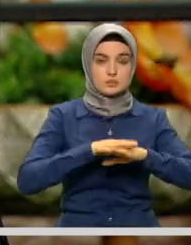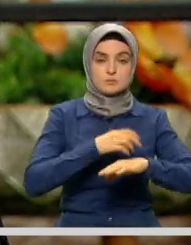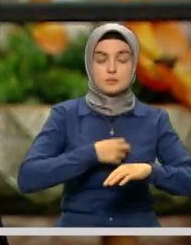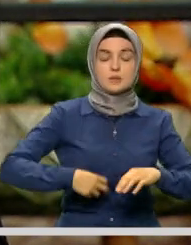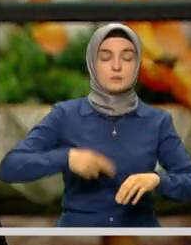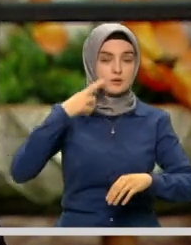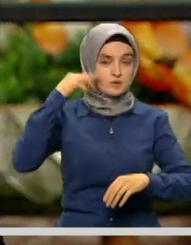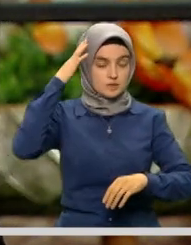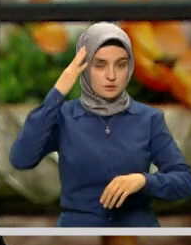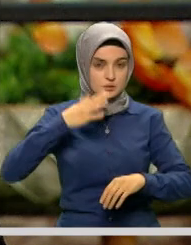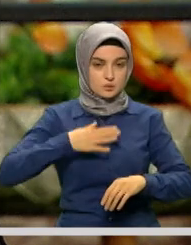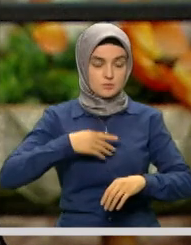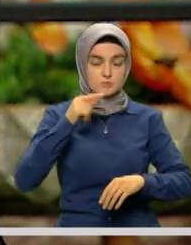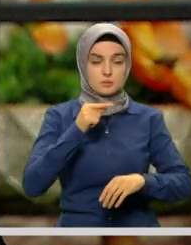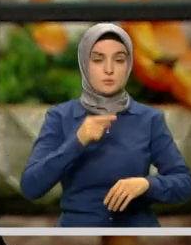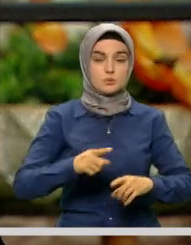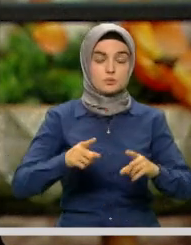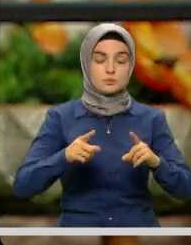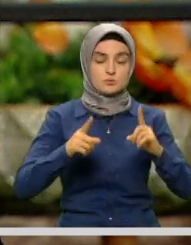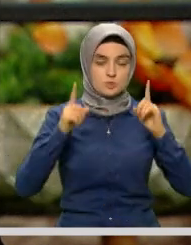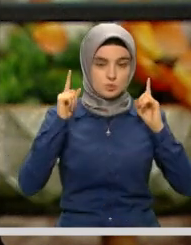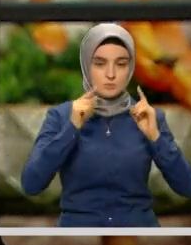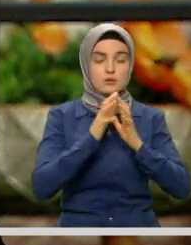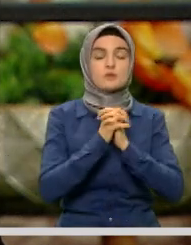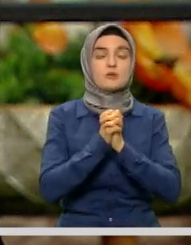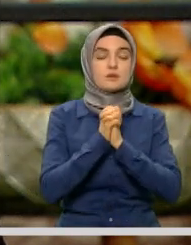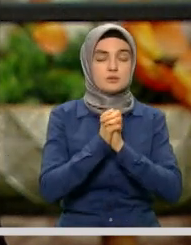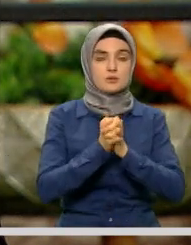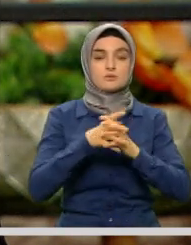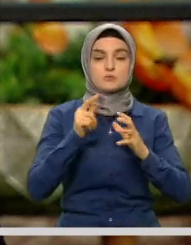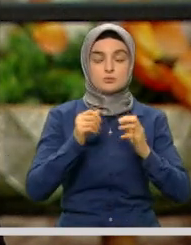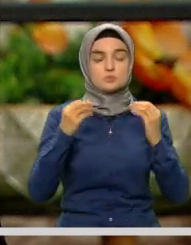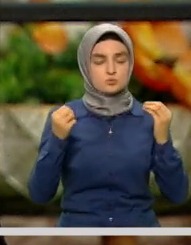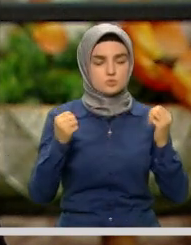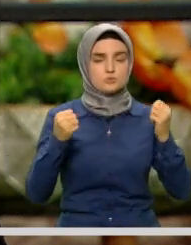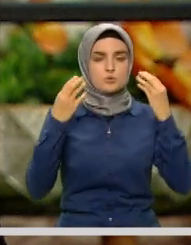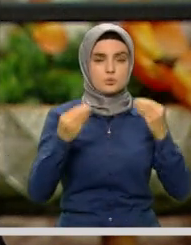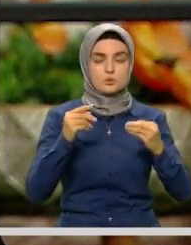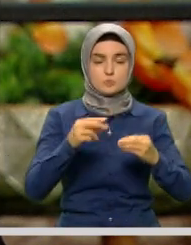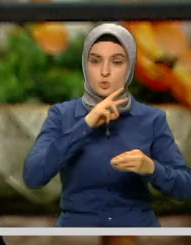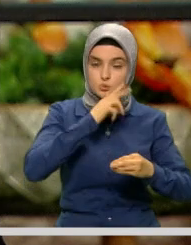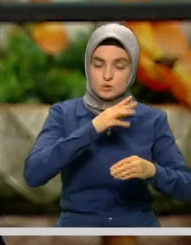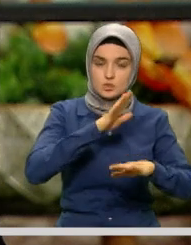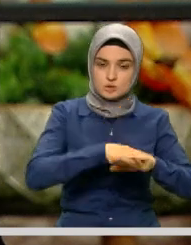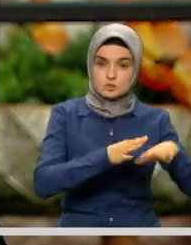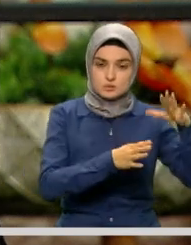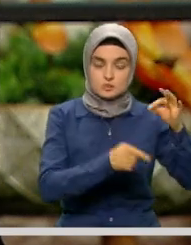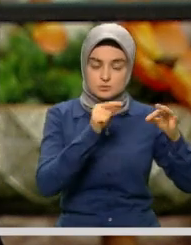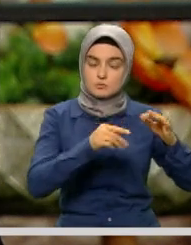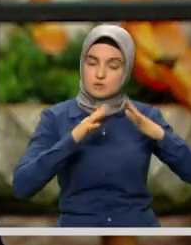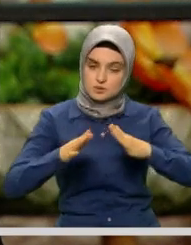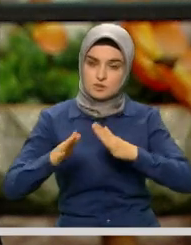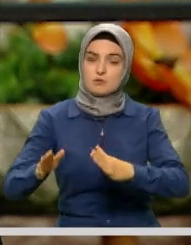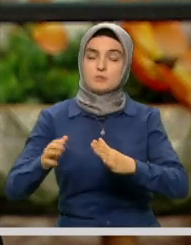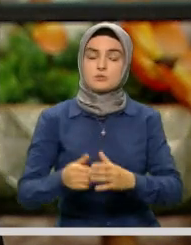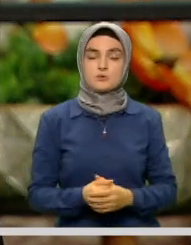benim tevbeme ilave bir Allah'a yalvarır. O benim tevbemi güçlü kılar. Ama düşünün ki günahı işleyen günah işlemekte devam ediyor. Şirki işleyen